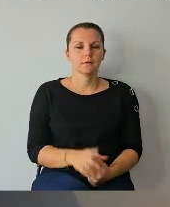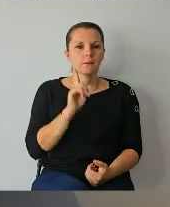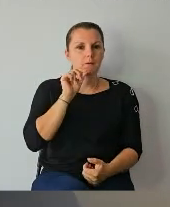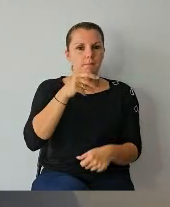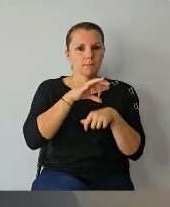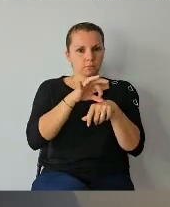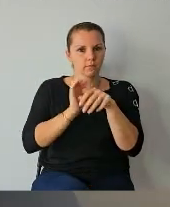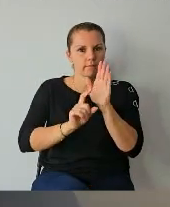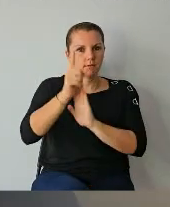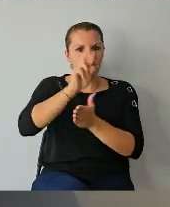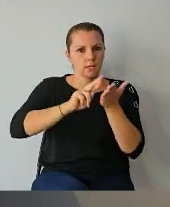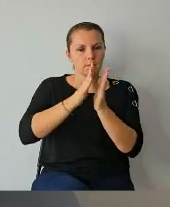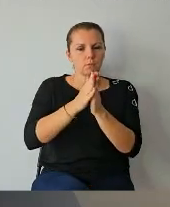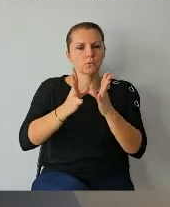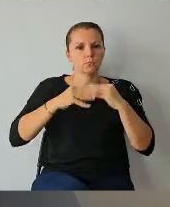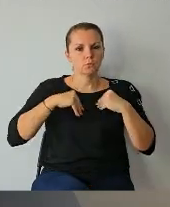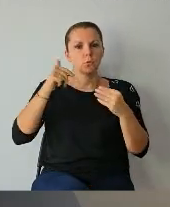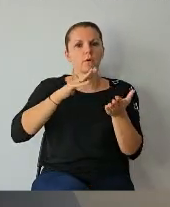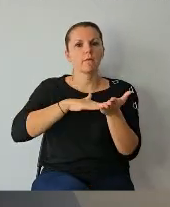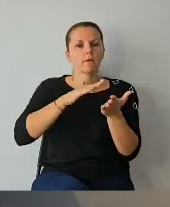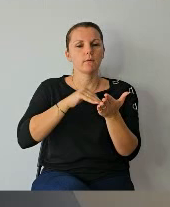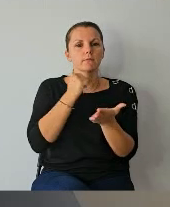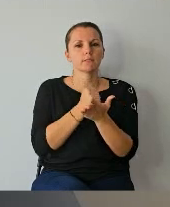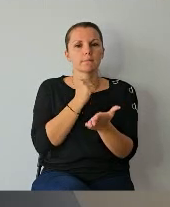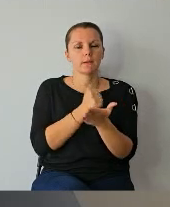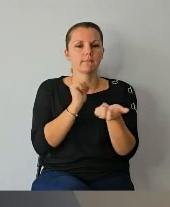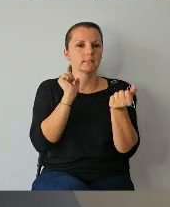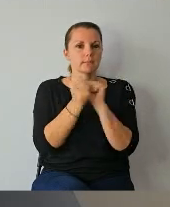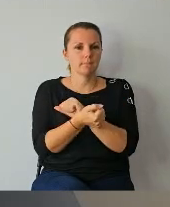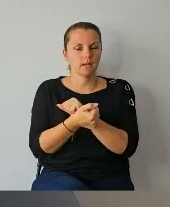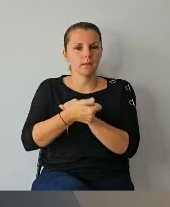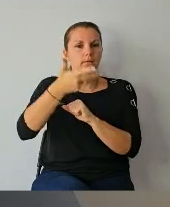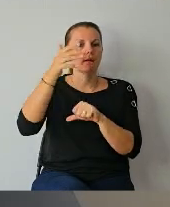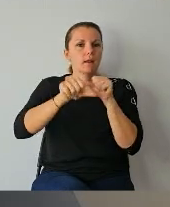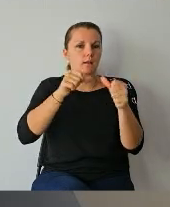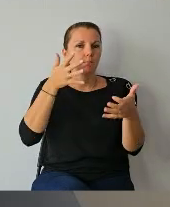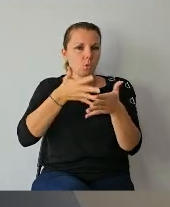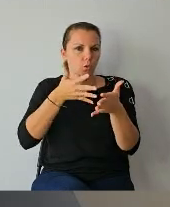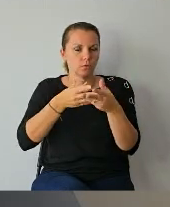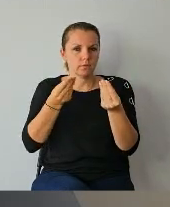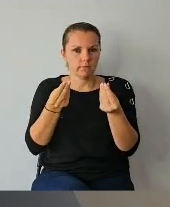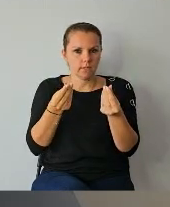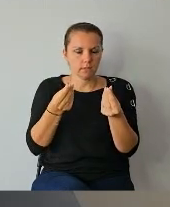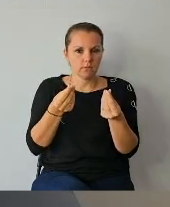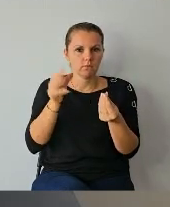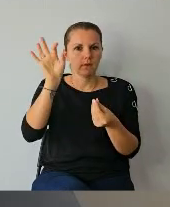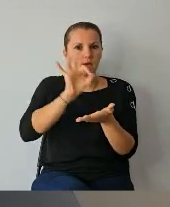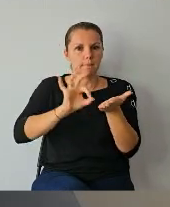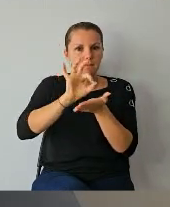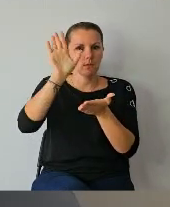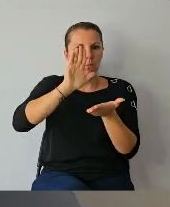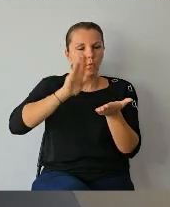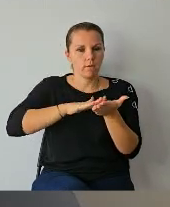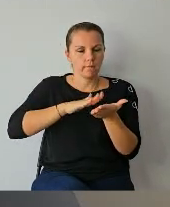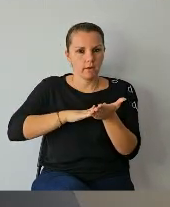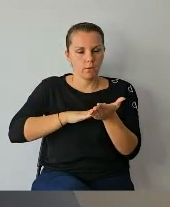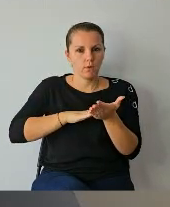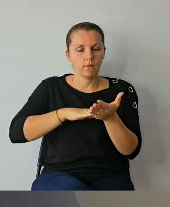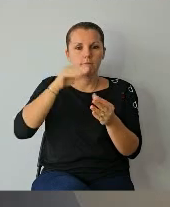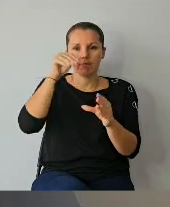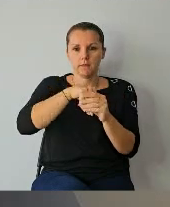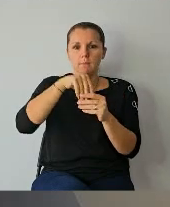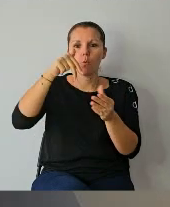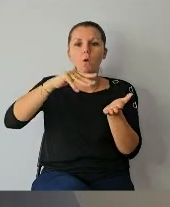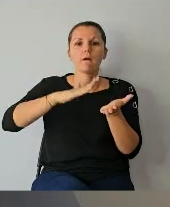Przewodniczący, Wysoka Rado, proszę o przyjęcie uchwały w sprawie zmian w wieloletniej prognozie finansowej gminy Boguchwała. W uchwale